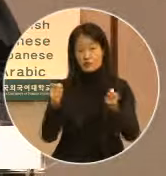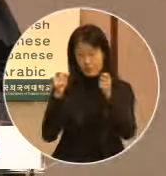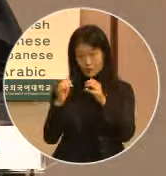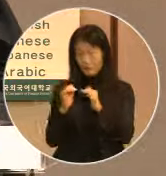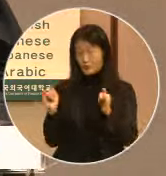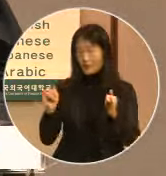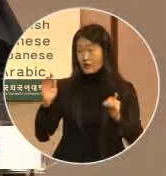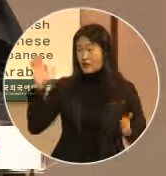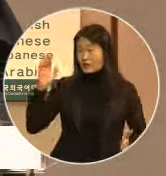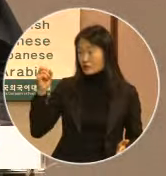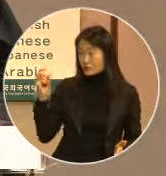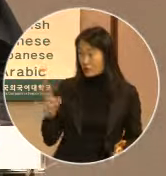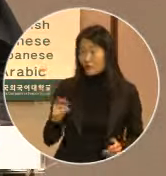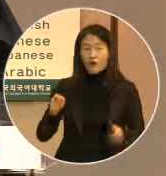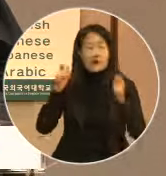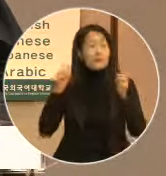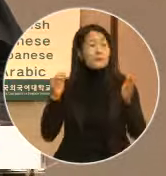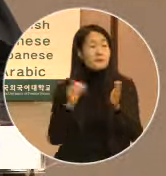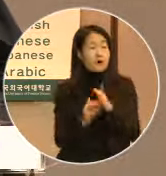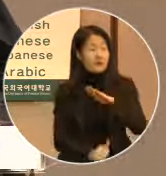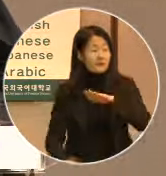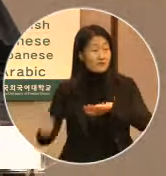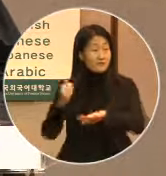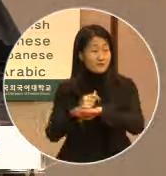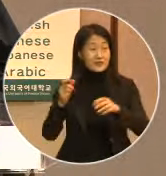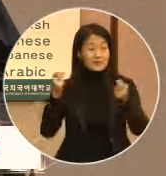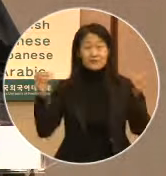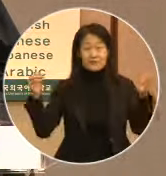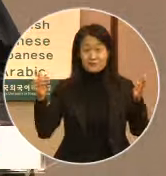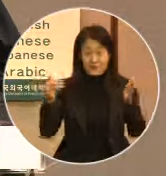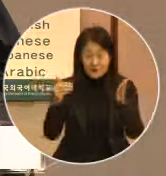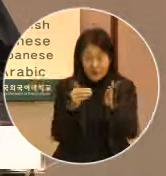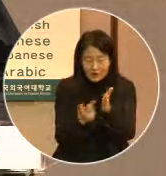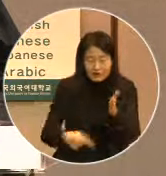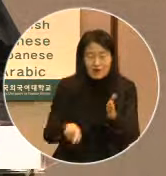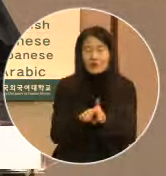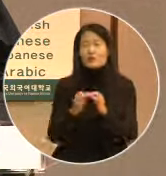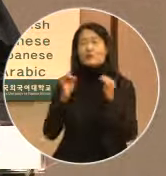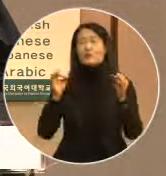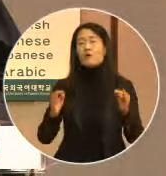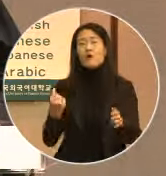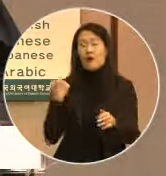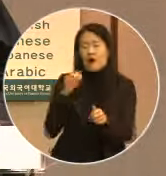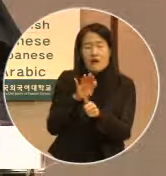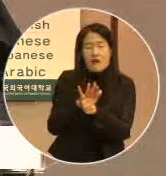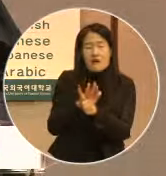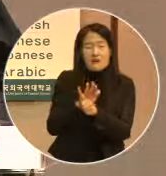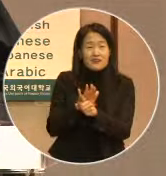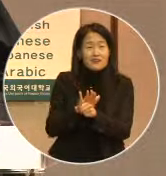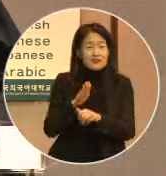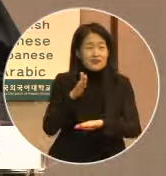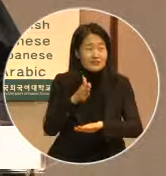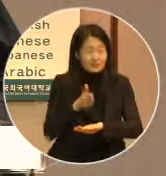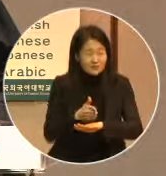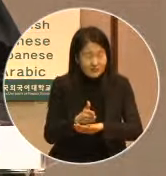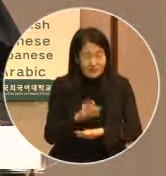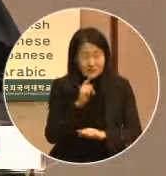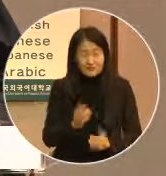졸업생들이 학업을 성공적으로 마칠 수 있도록 그동안 도와주셨음에 진심으로 감사를